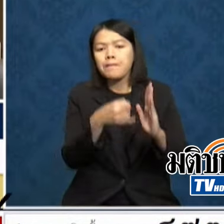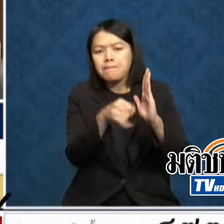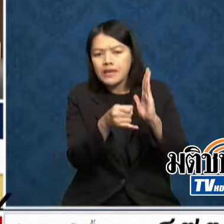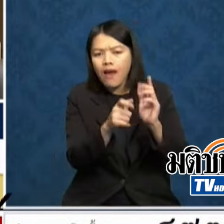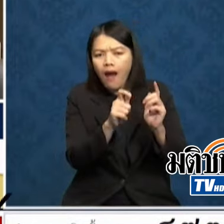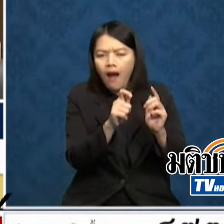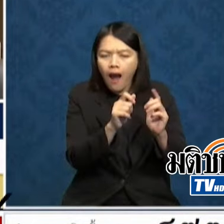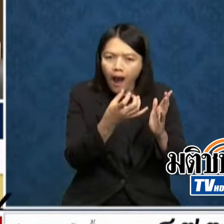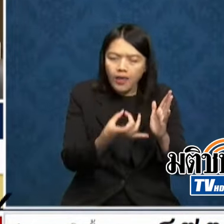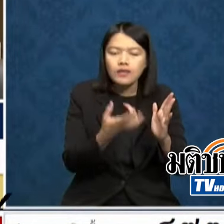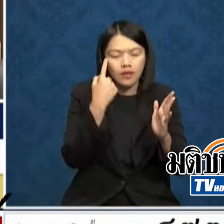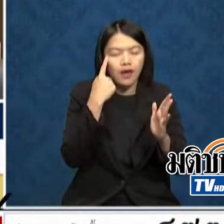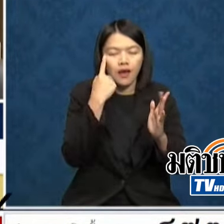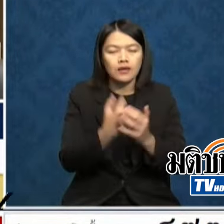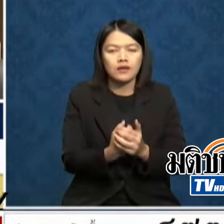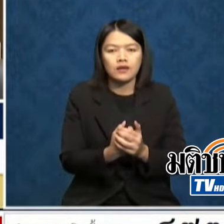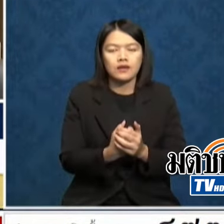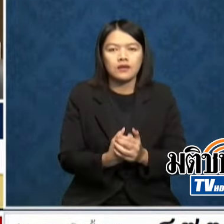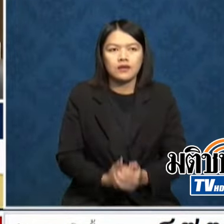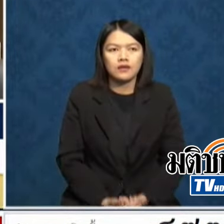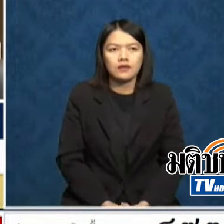อันนี้ผมเรียนตะข้อที่จริงจะ